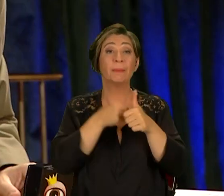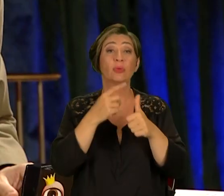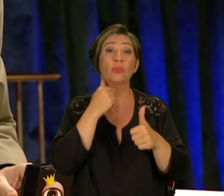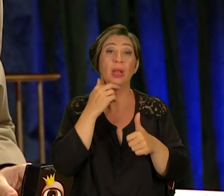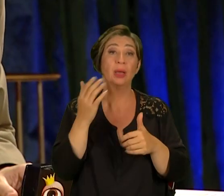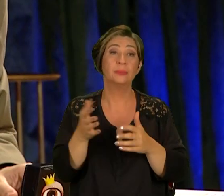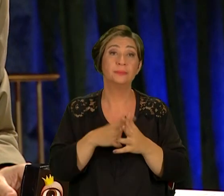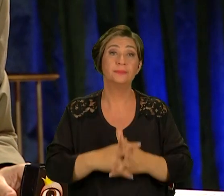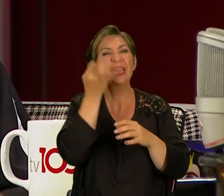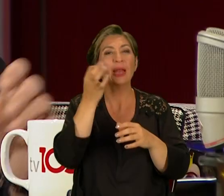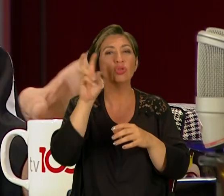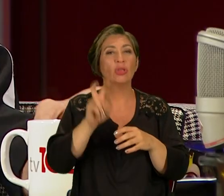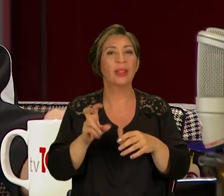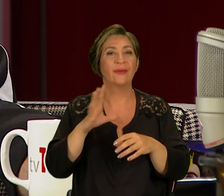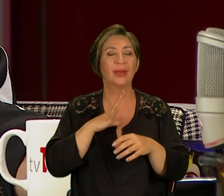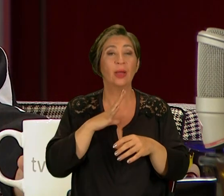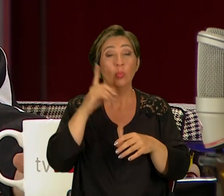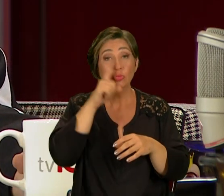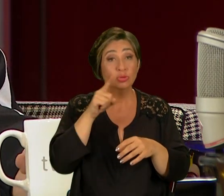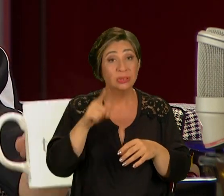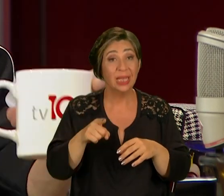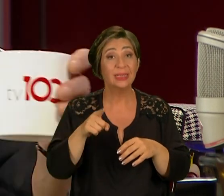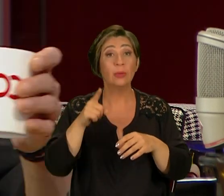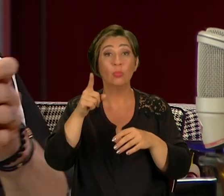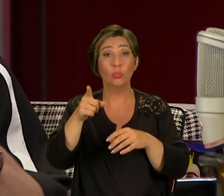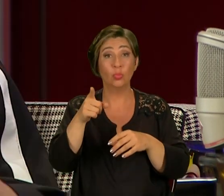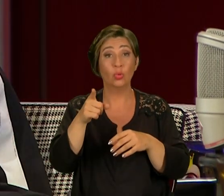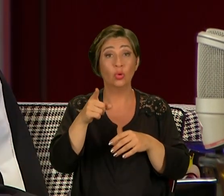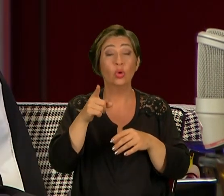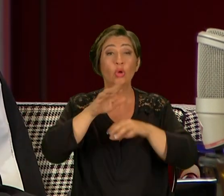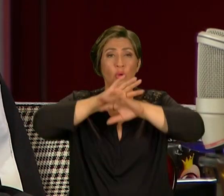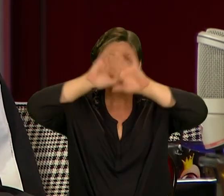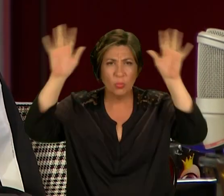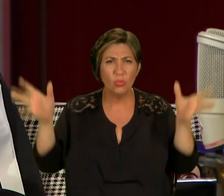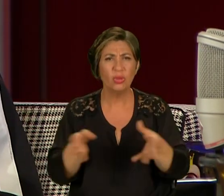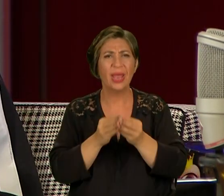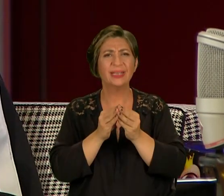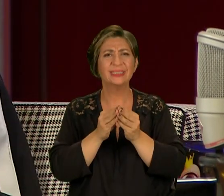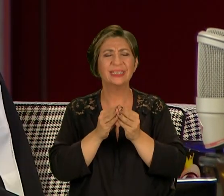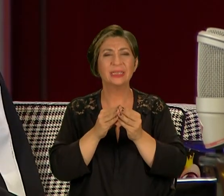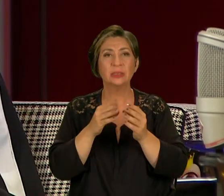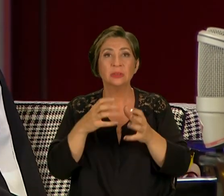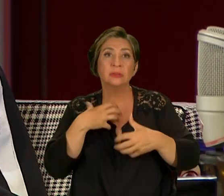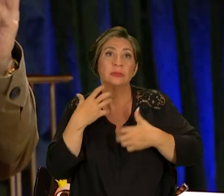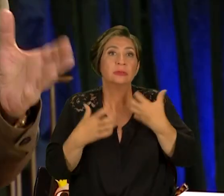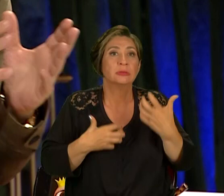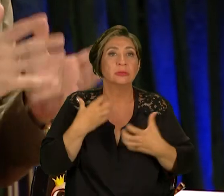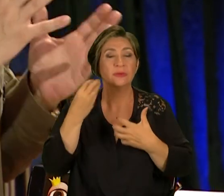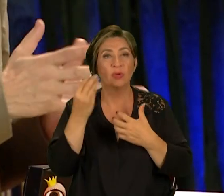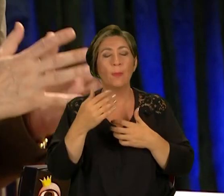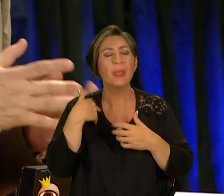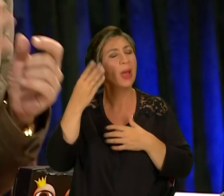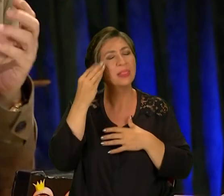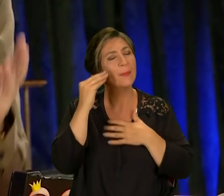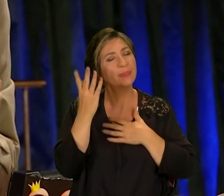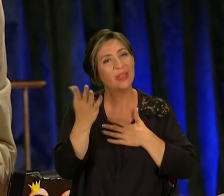numara. Şimdi dolayısıyla bu bütün herkesi tahrik ediyor. Şimdi benim anlamadığım şey